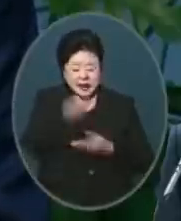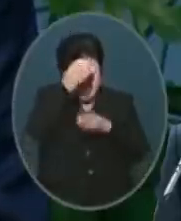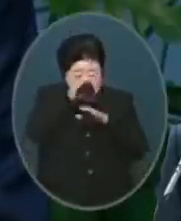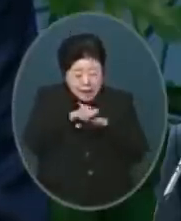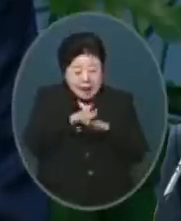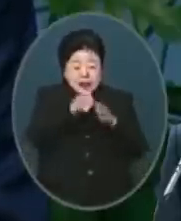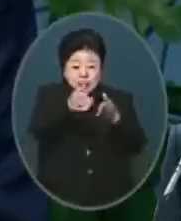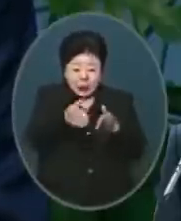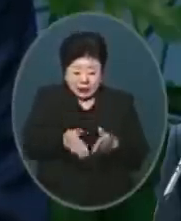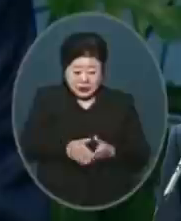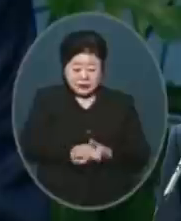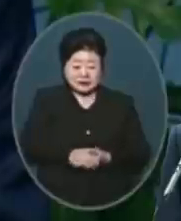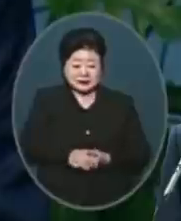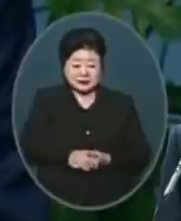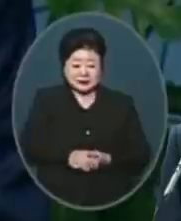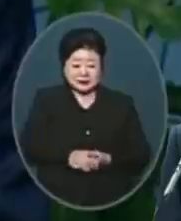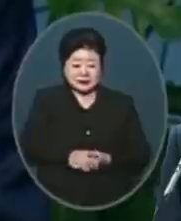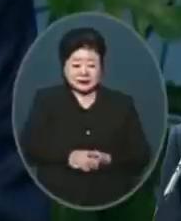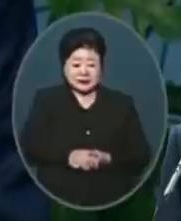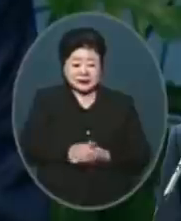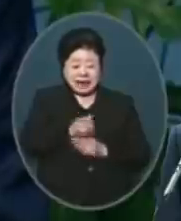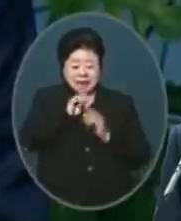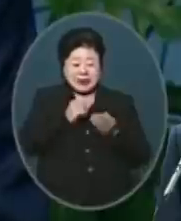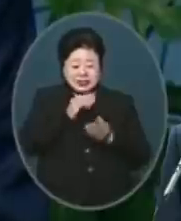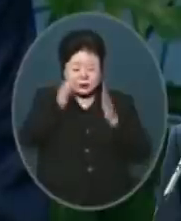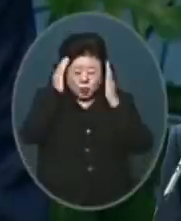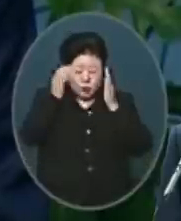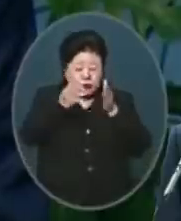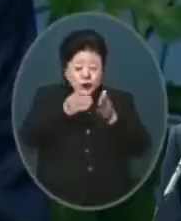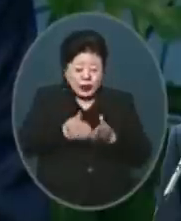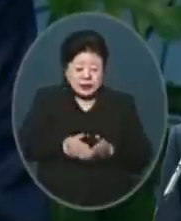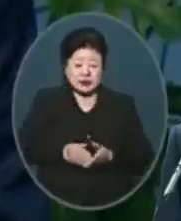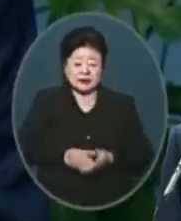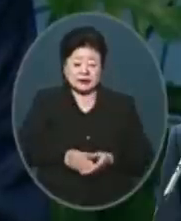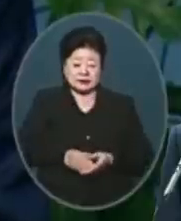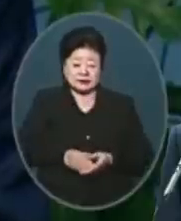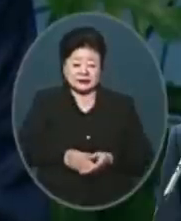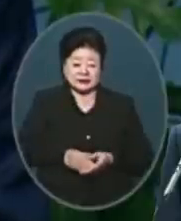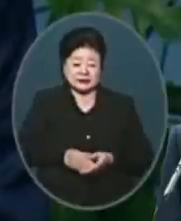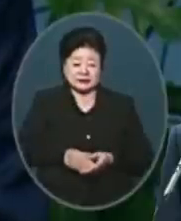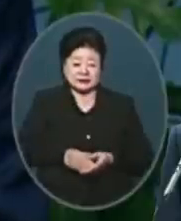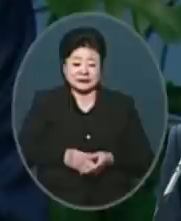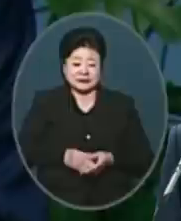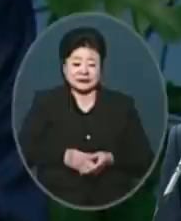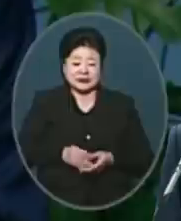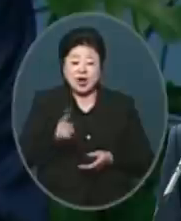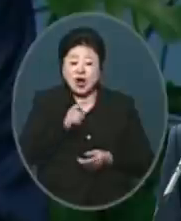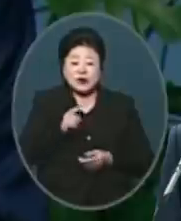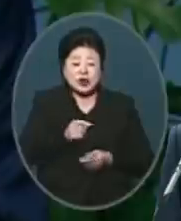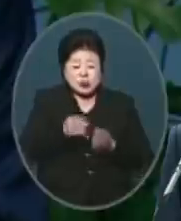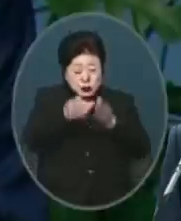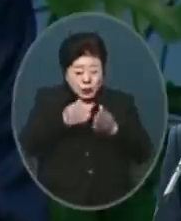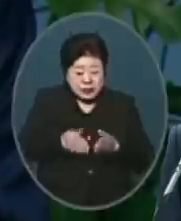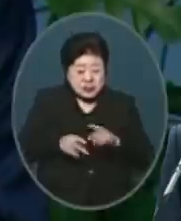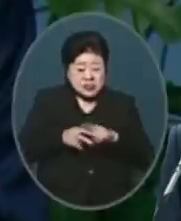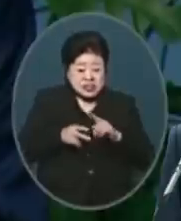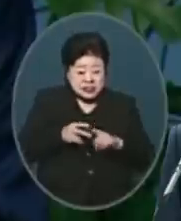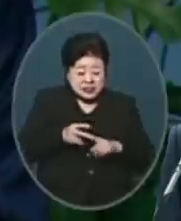예배를 통해서, 성경 공부를 통해서, 기도를 통해서, 저는 어떠한 것을